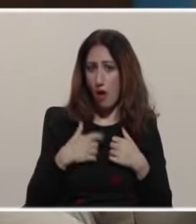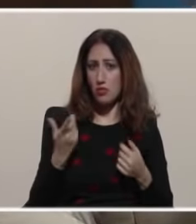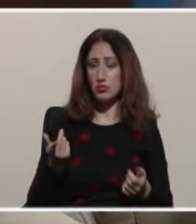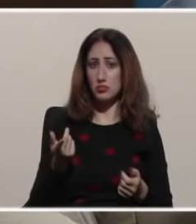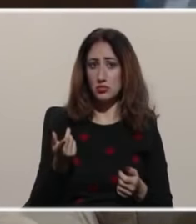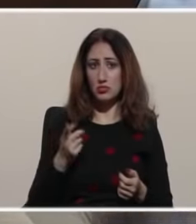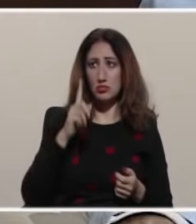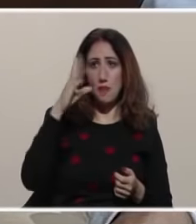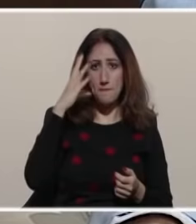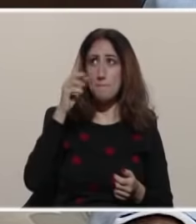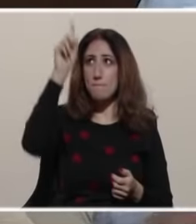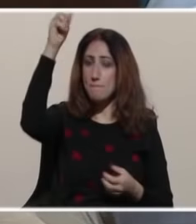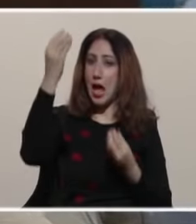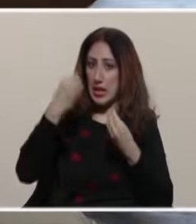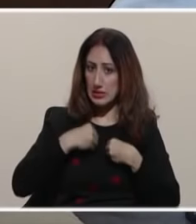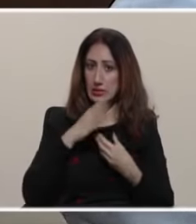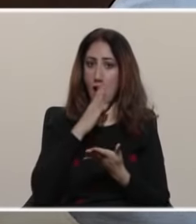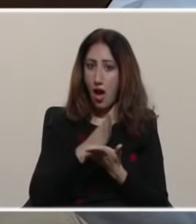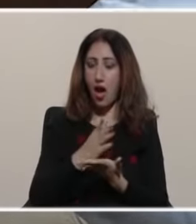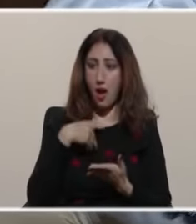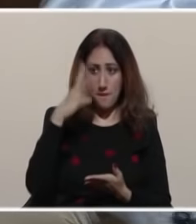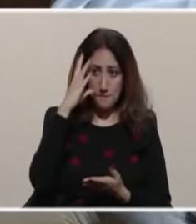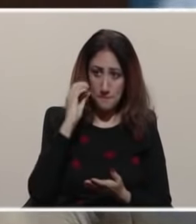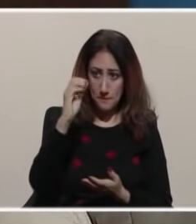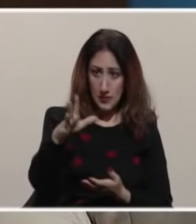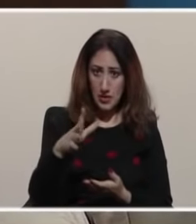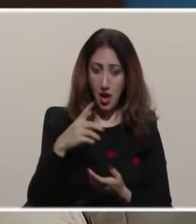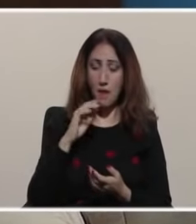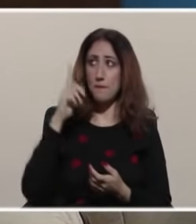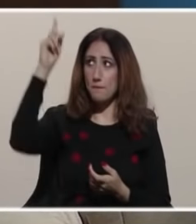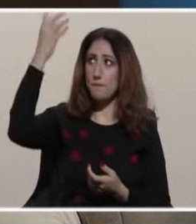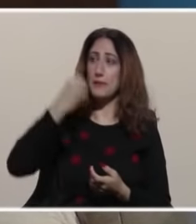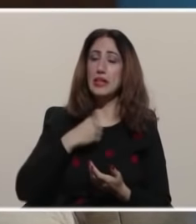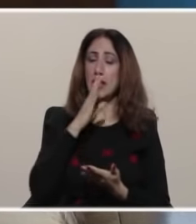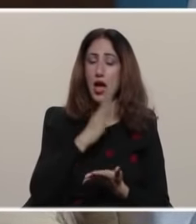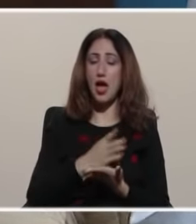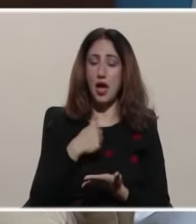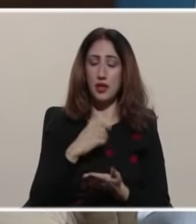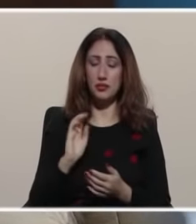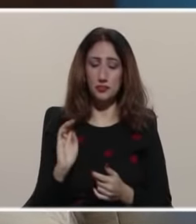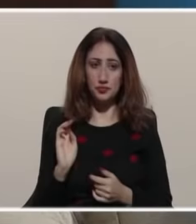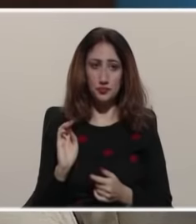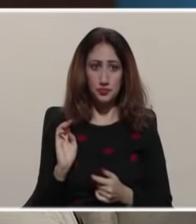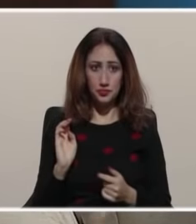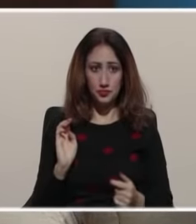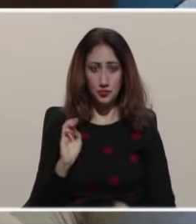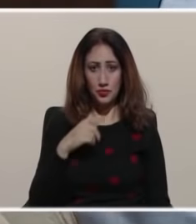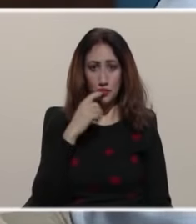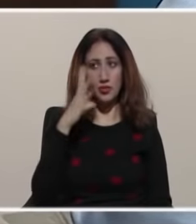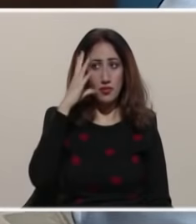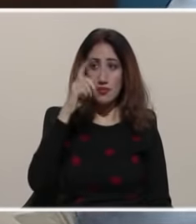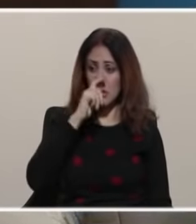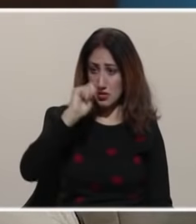مش هيضيع حقك. من أعظم اجتهادنا في شعبان ان الواحد فينا يعفو عن من